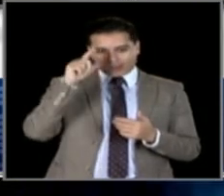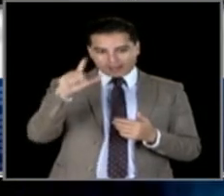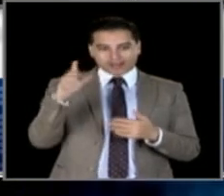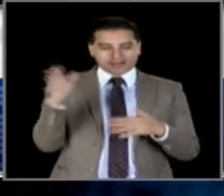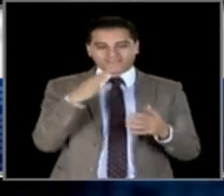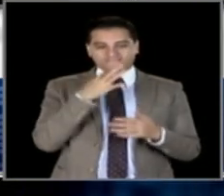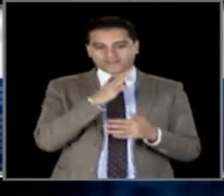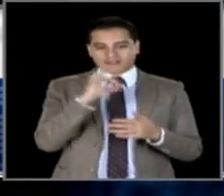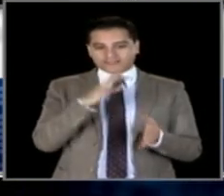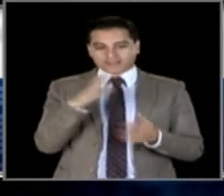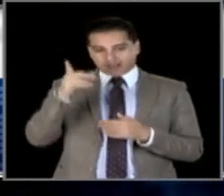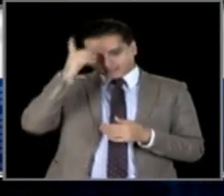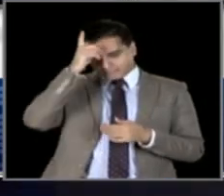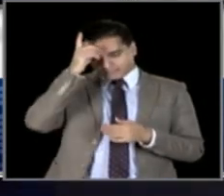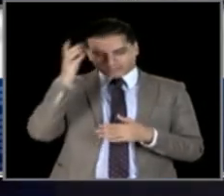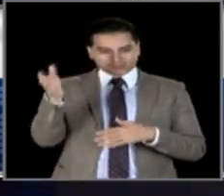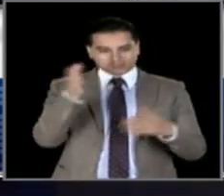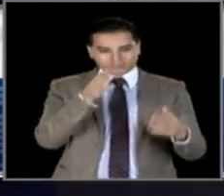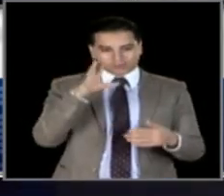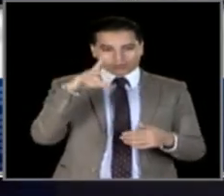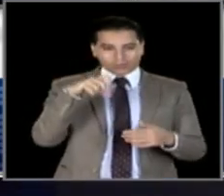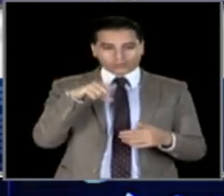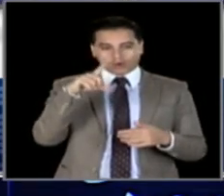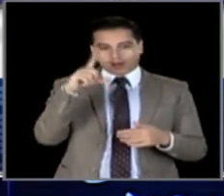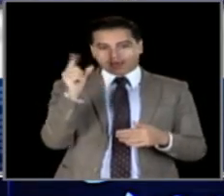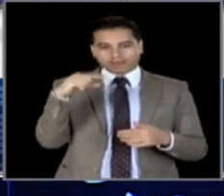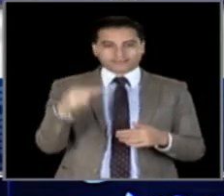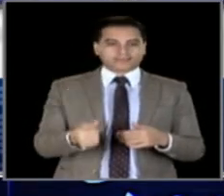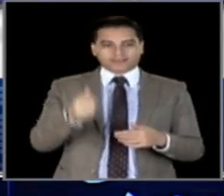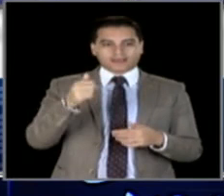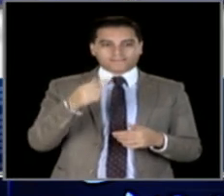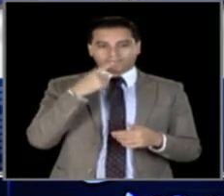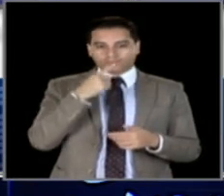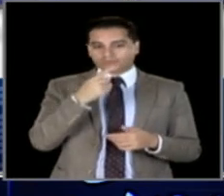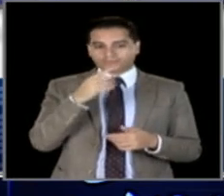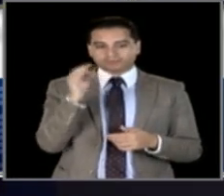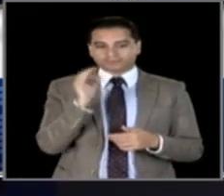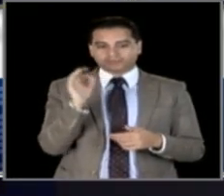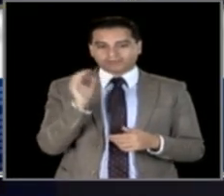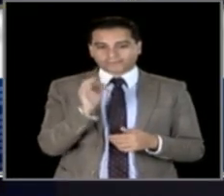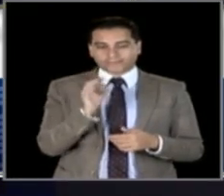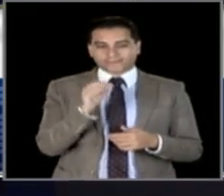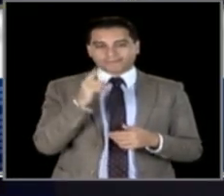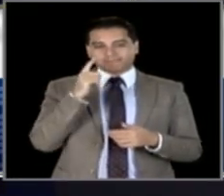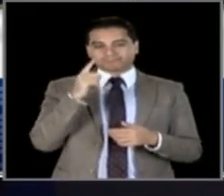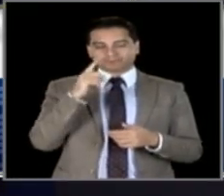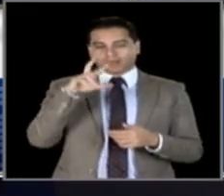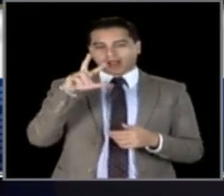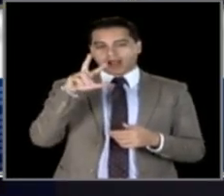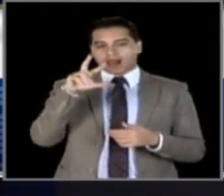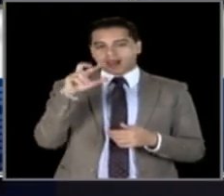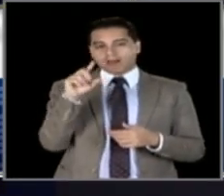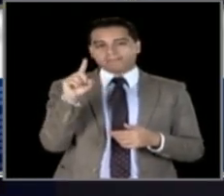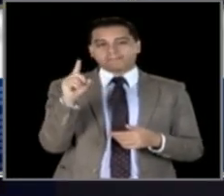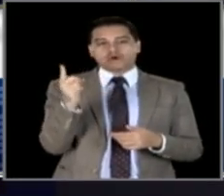البرتغال، فرنسا، ألمانيا، هولندا. لا البرتغال إن شاء الله. مصطفى